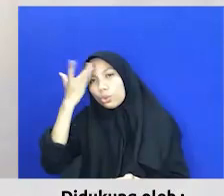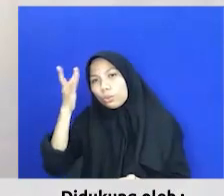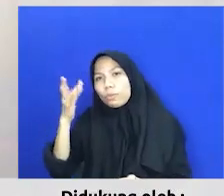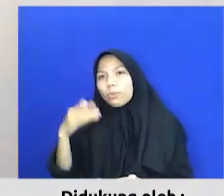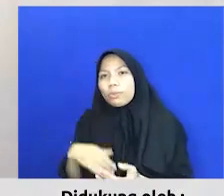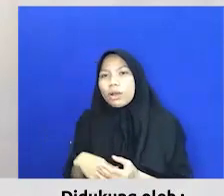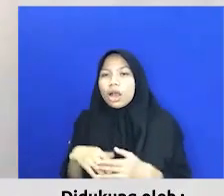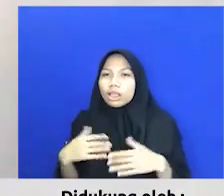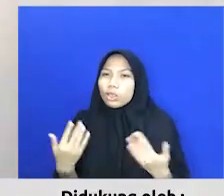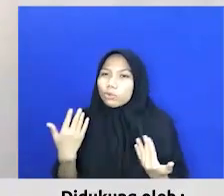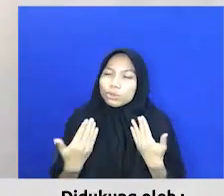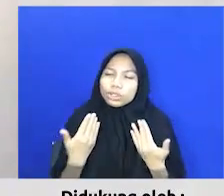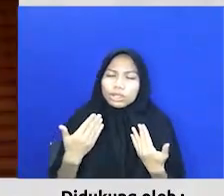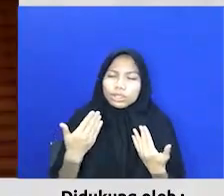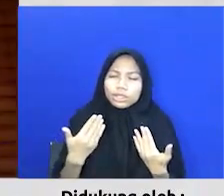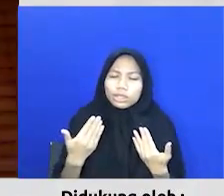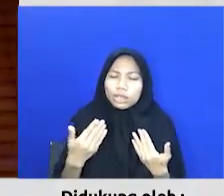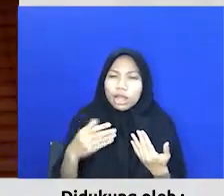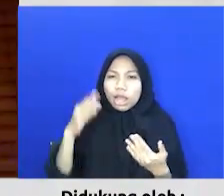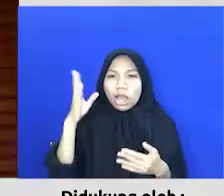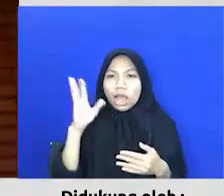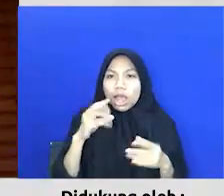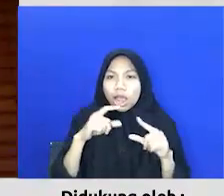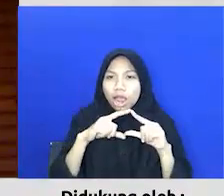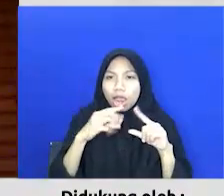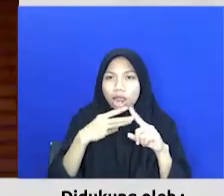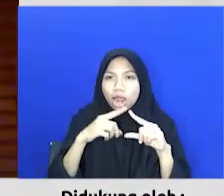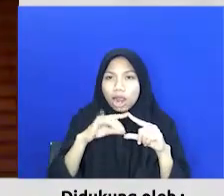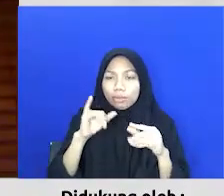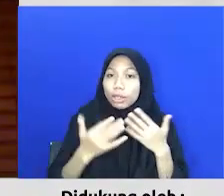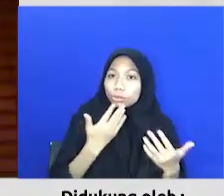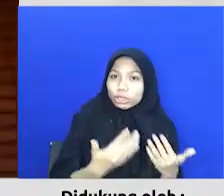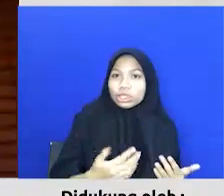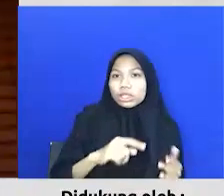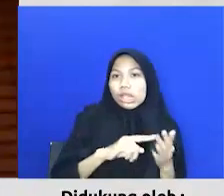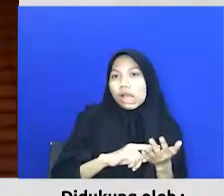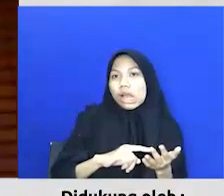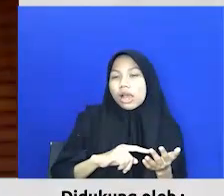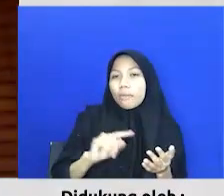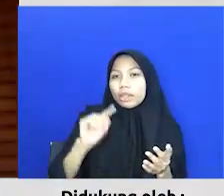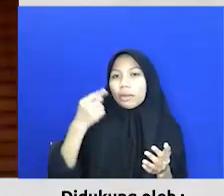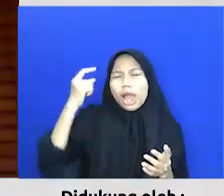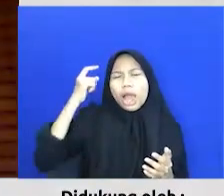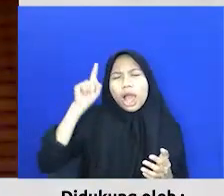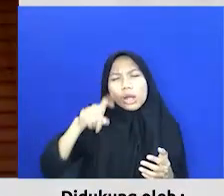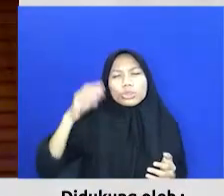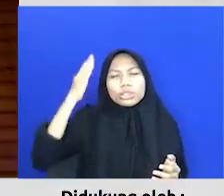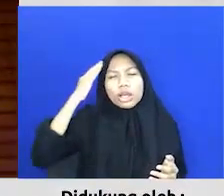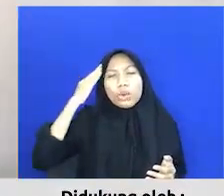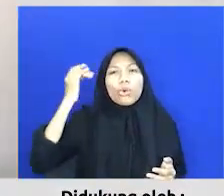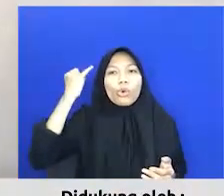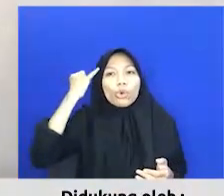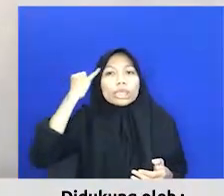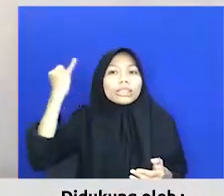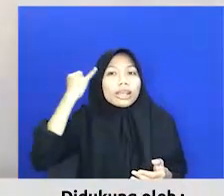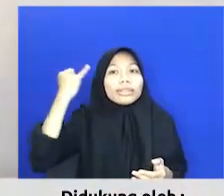dari Pak Alwi Dahlan. Entah kenapa kalau kita perhatikan ada kesungkanan gitu untuk meyakini bahwa film itu memang